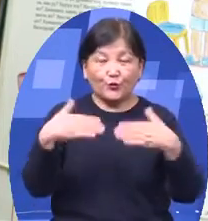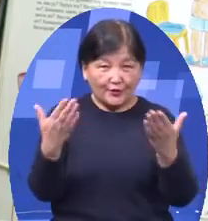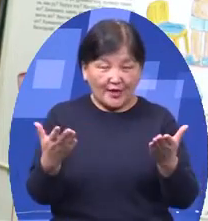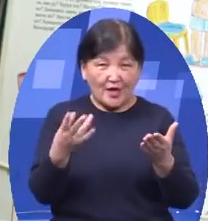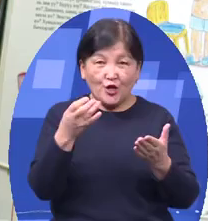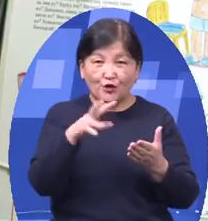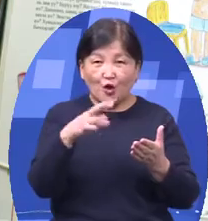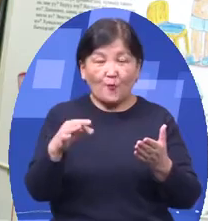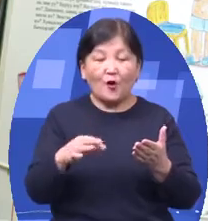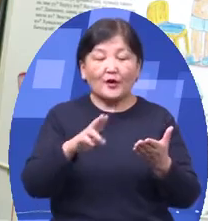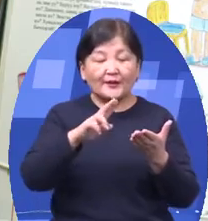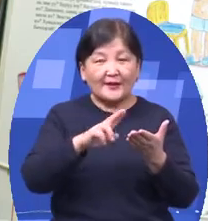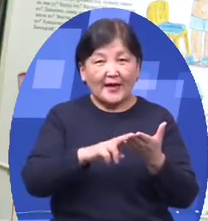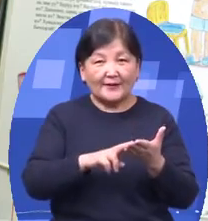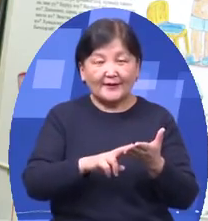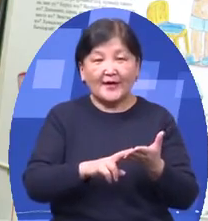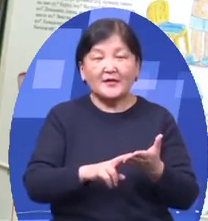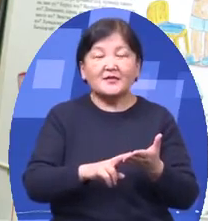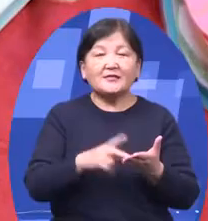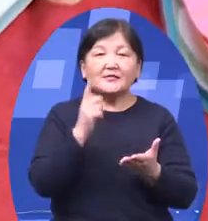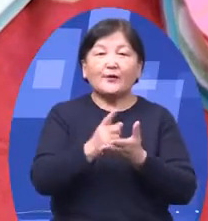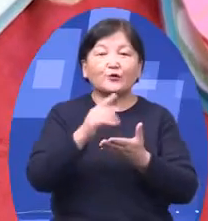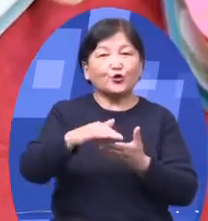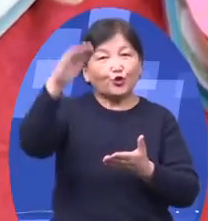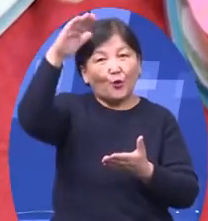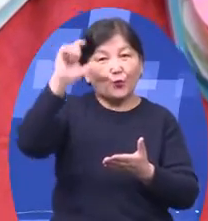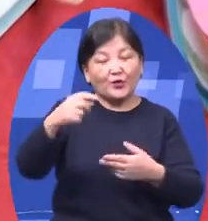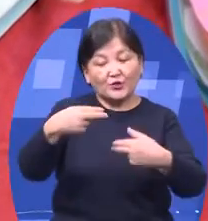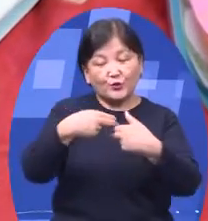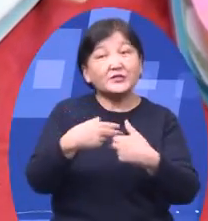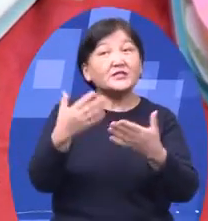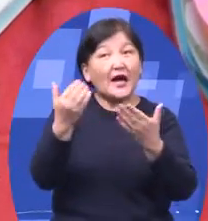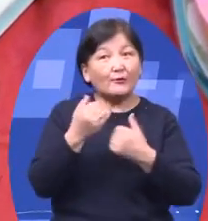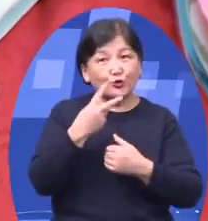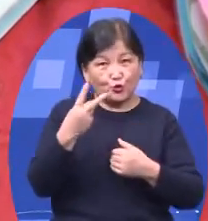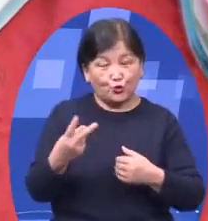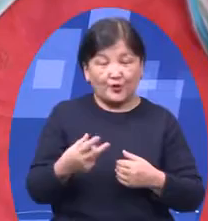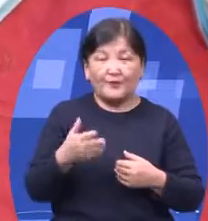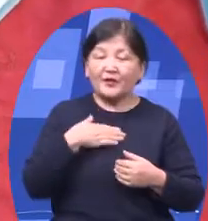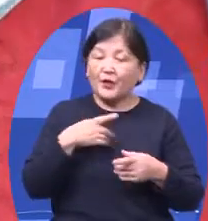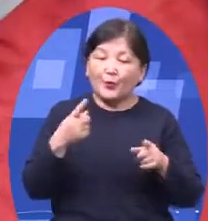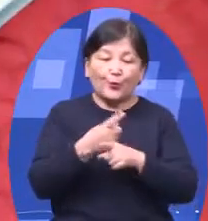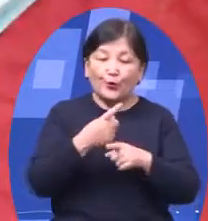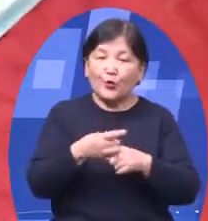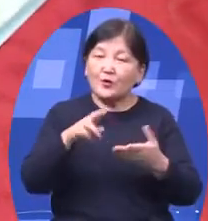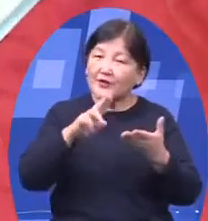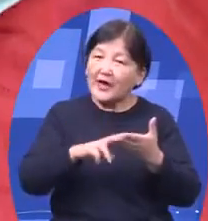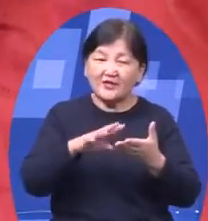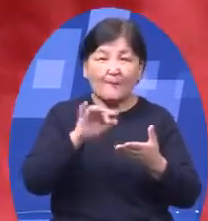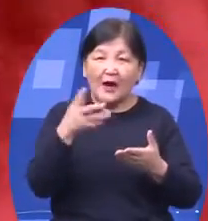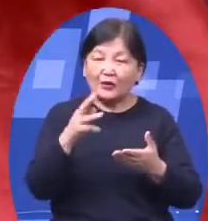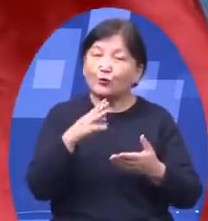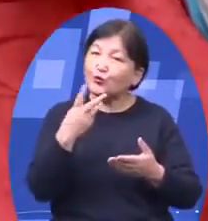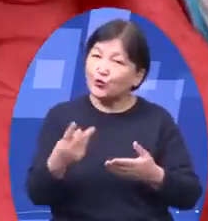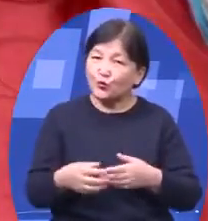Та нар хүүхдүүдээ номоо наахдаа заавал том хүнээс туслалцаа авъя шүү. Тэгэхгүй бол бид нар буруу наах магадлалтай шүү